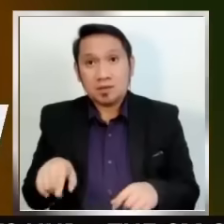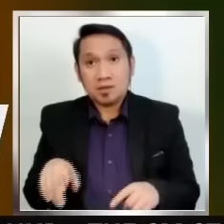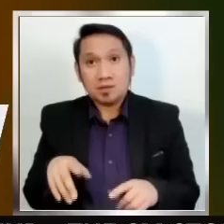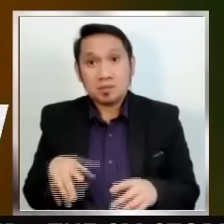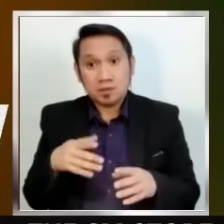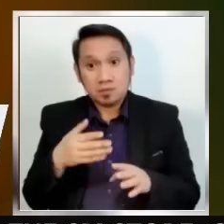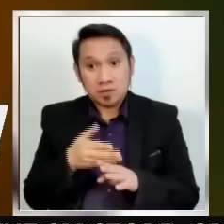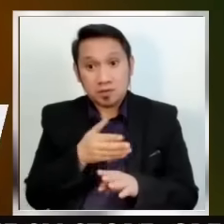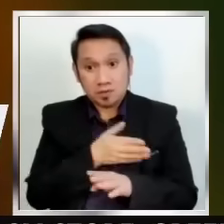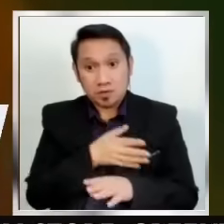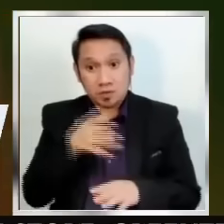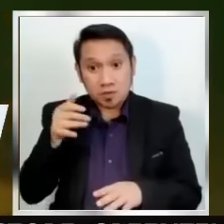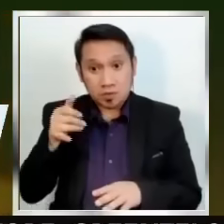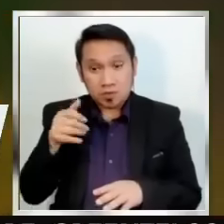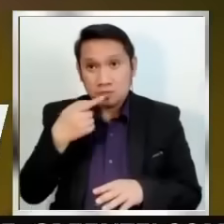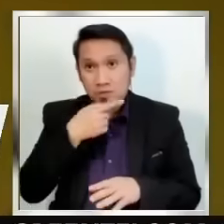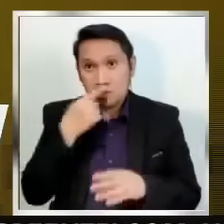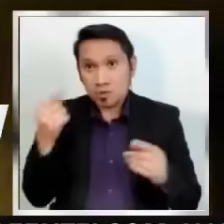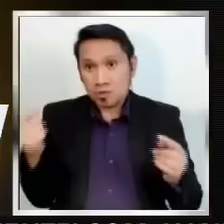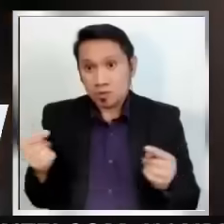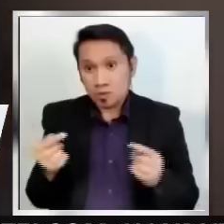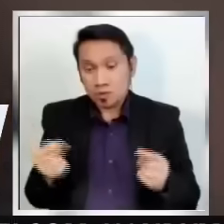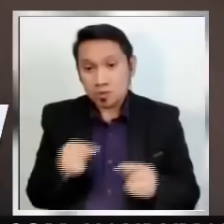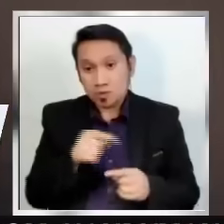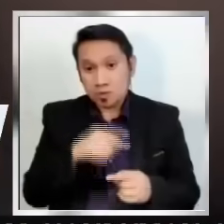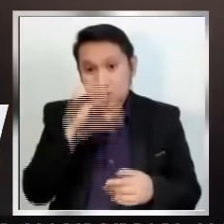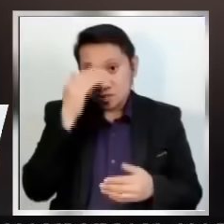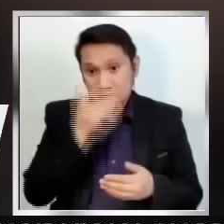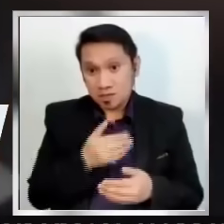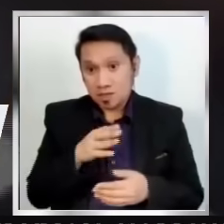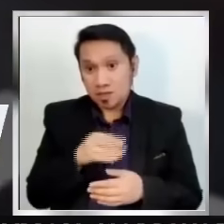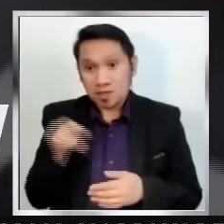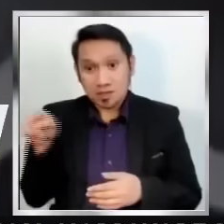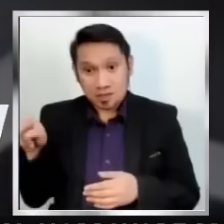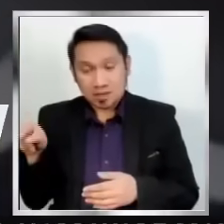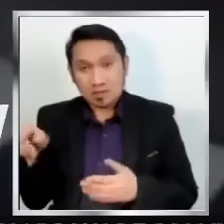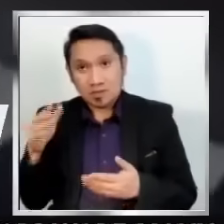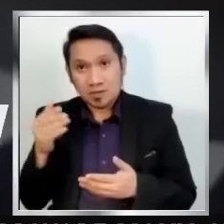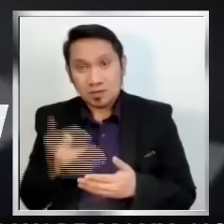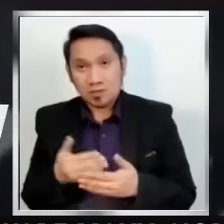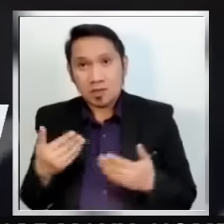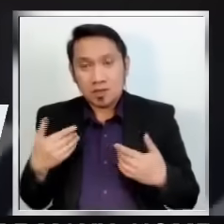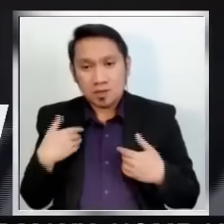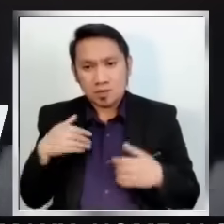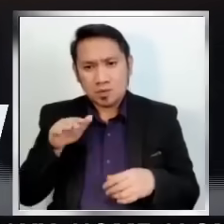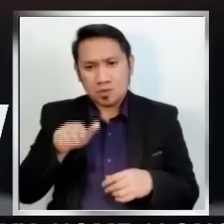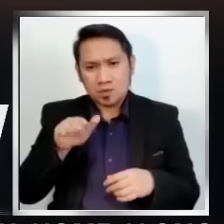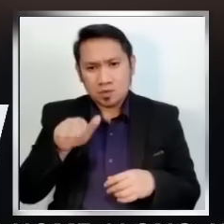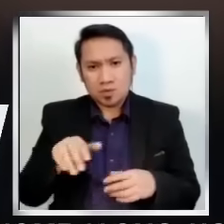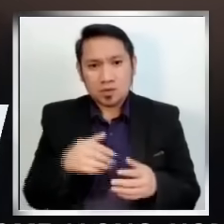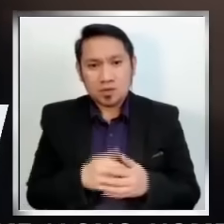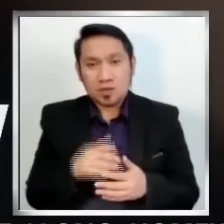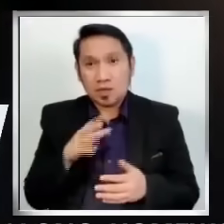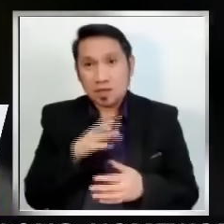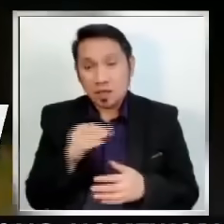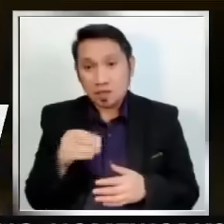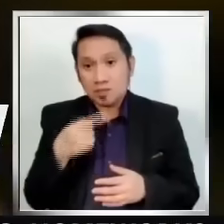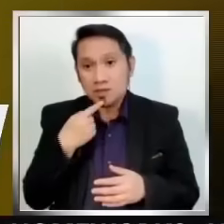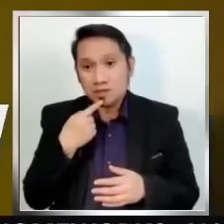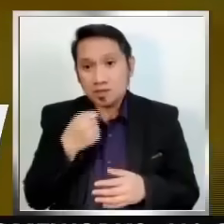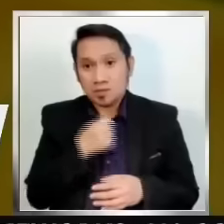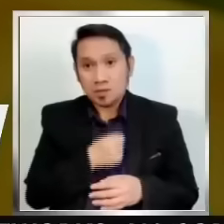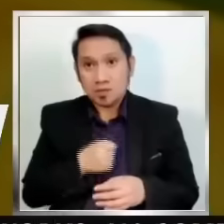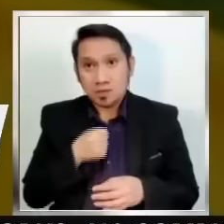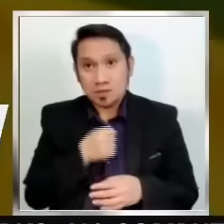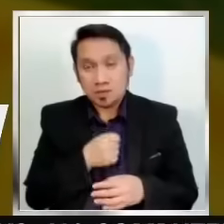ang anak, may away bata sa pagitan ng kanyang anak at anak ng uploader. Sinaway pa nga raw niya ang kanyang bunso at humingi siya ng pasensya sa uploader